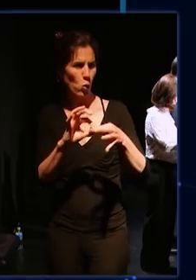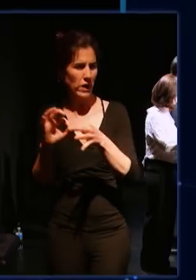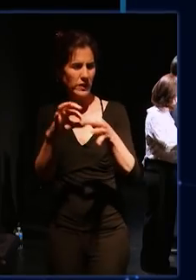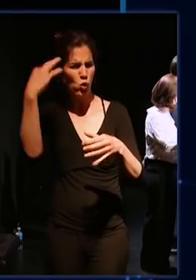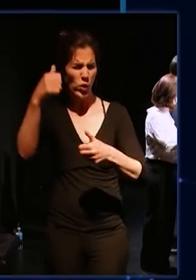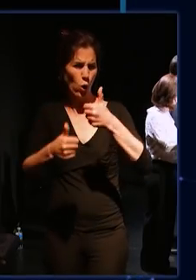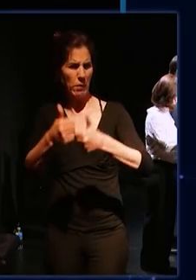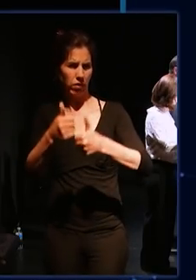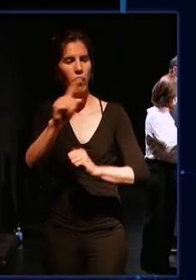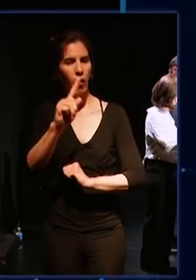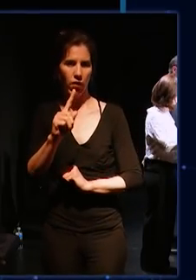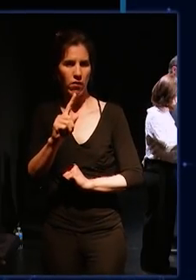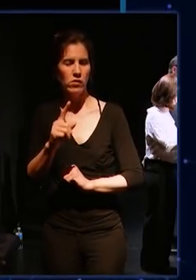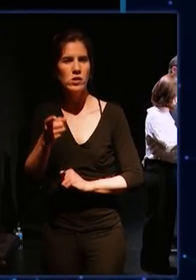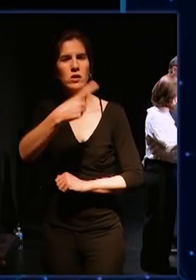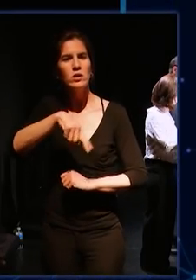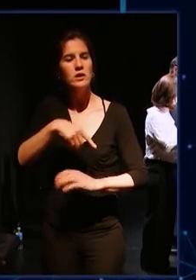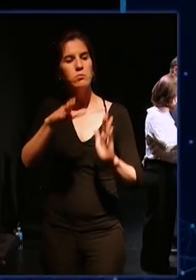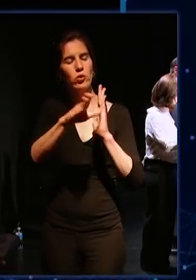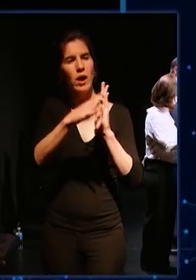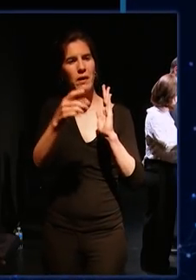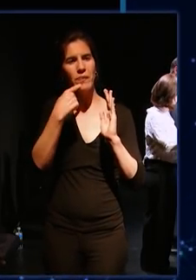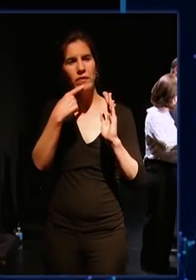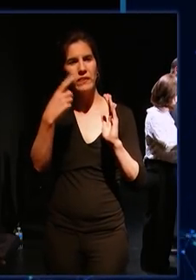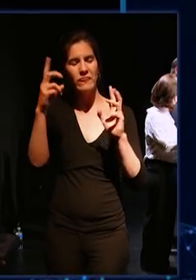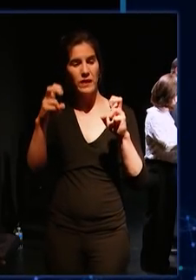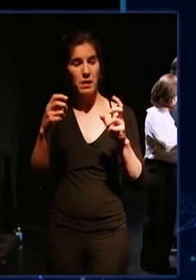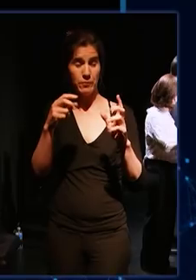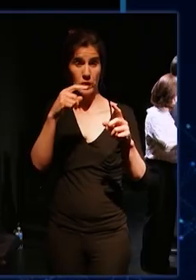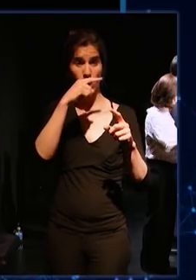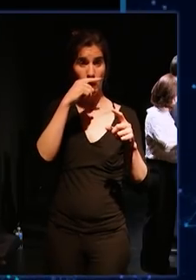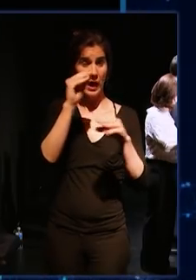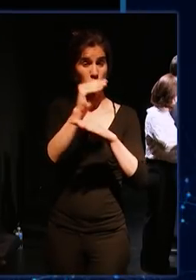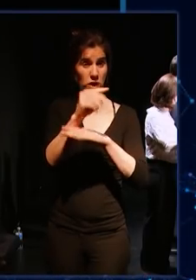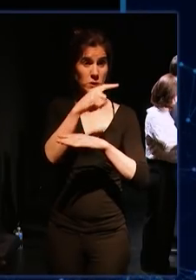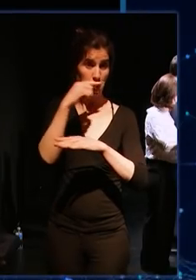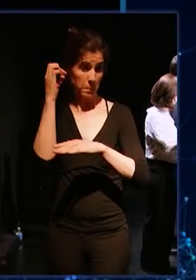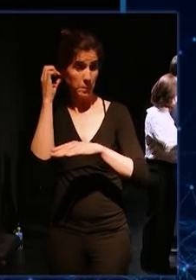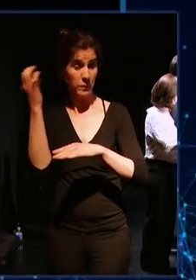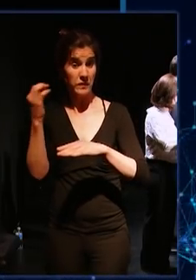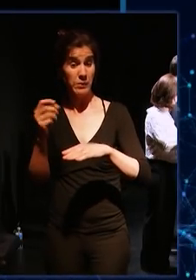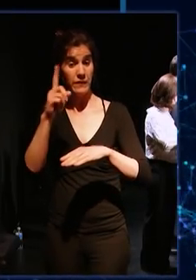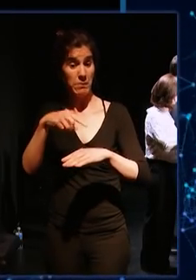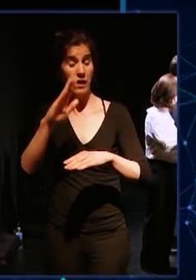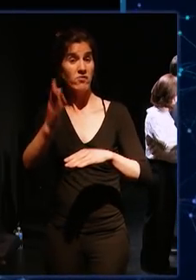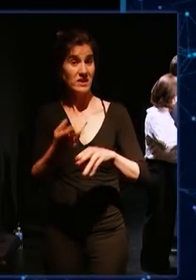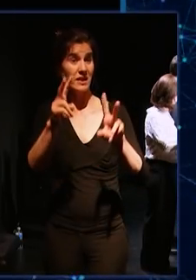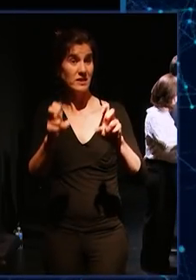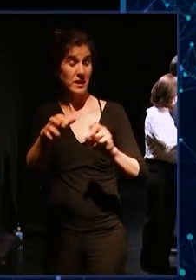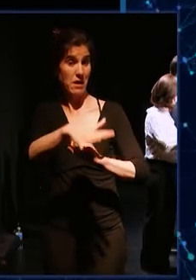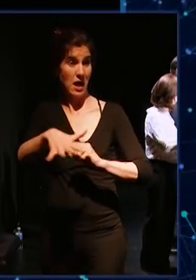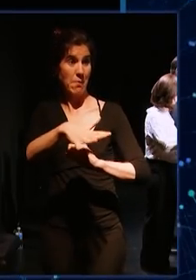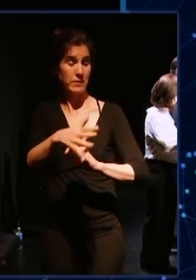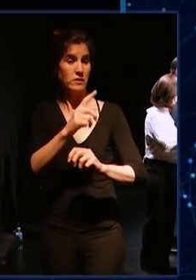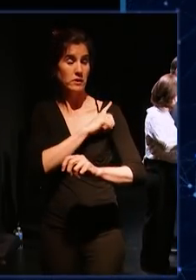competitius. En el nostre programa portem el projecte Coeduca, que ha de ser també en l'àmbit de l'esport. Ens preocupa